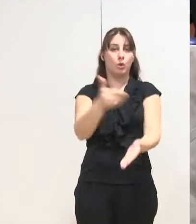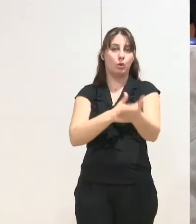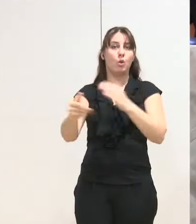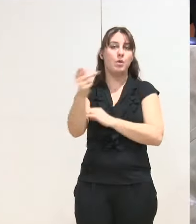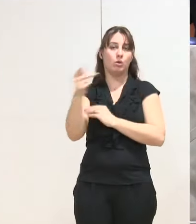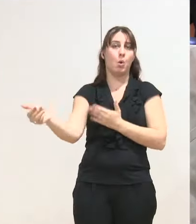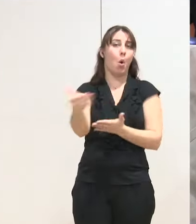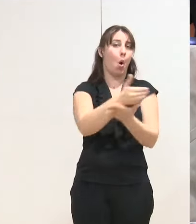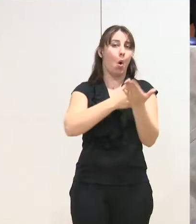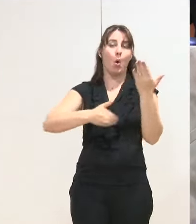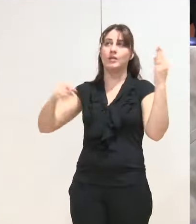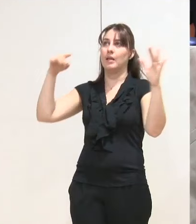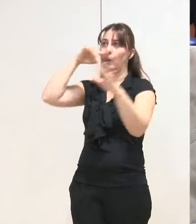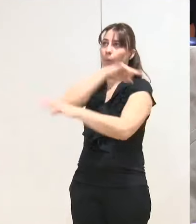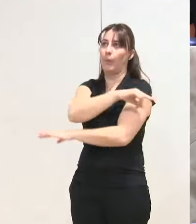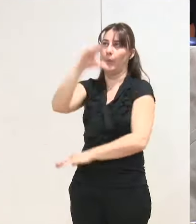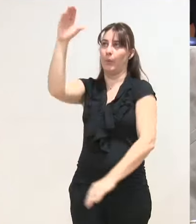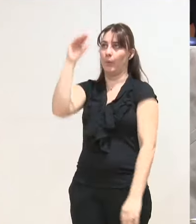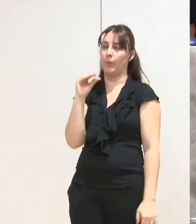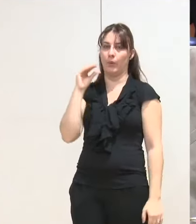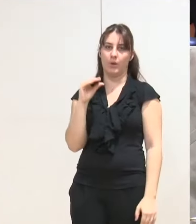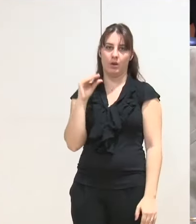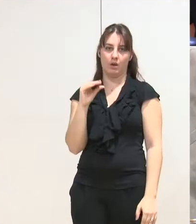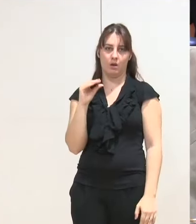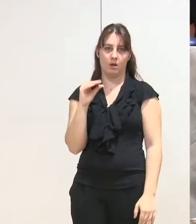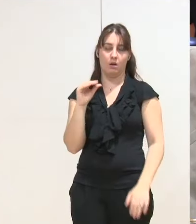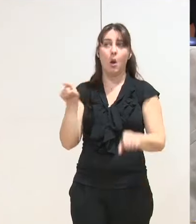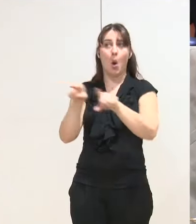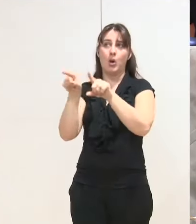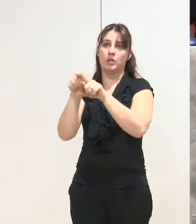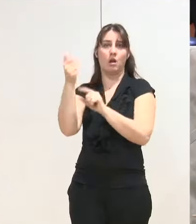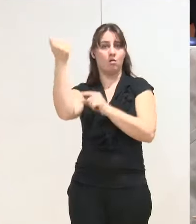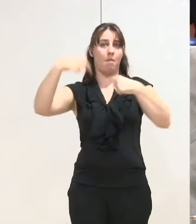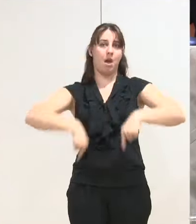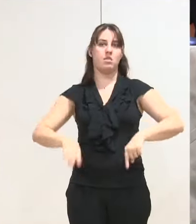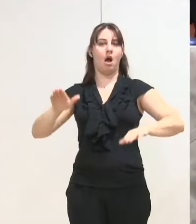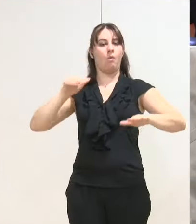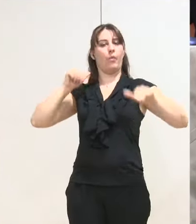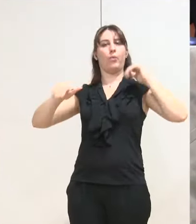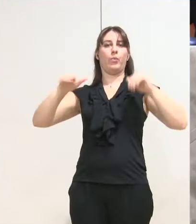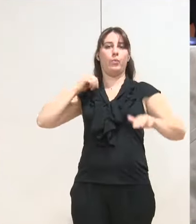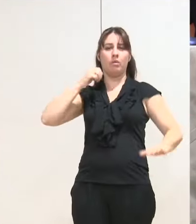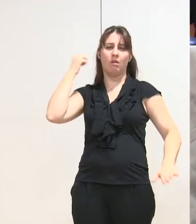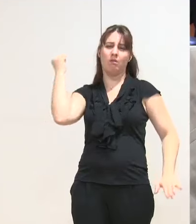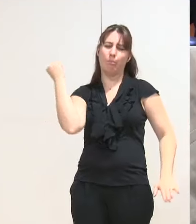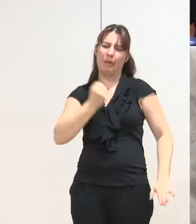recettes de perdu un désengagement qui s'accentue dramatiquement en